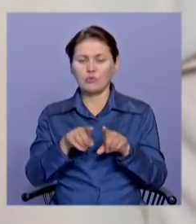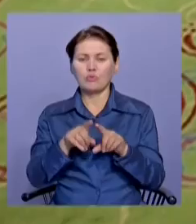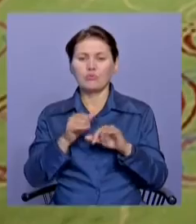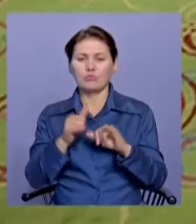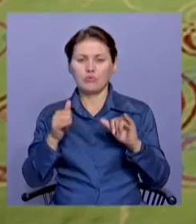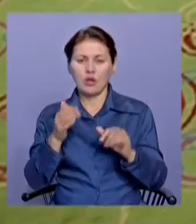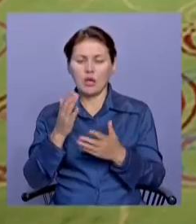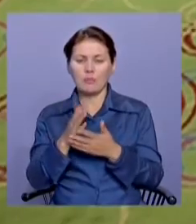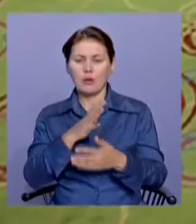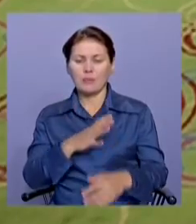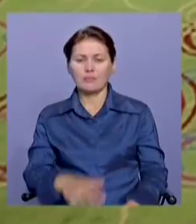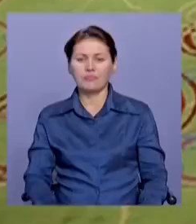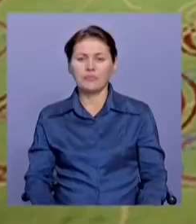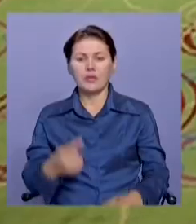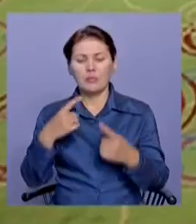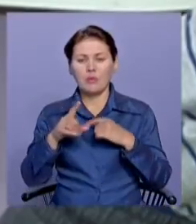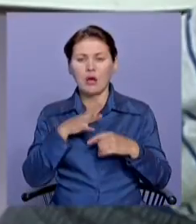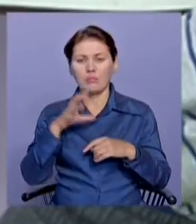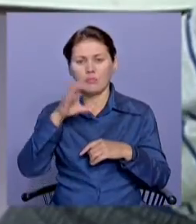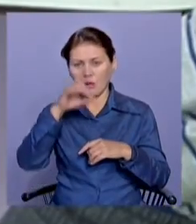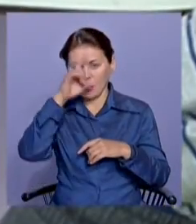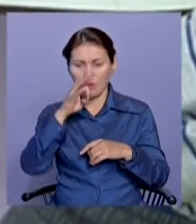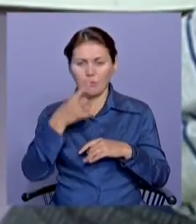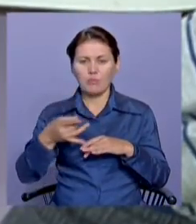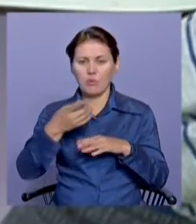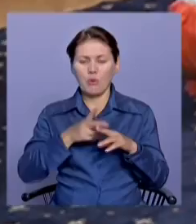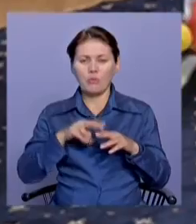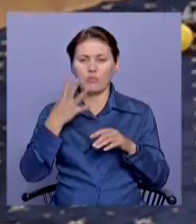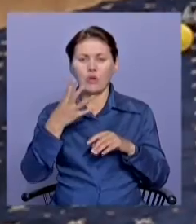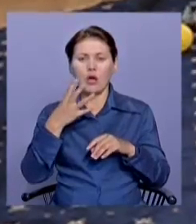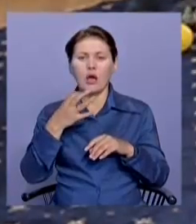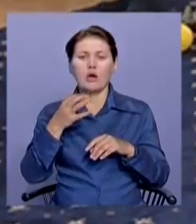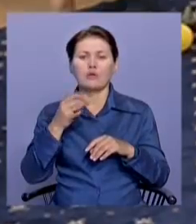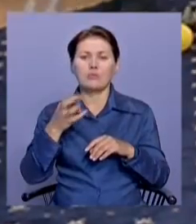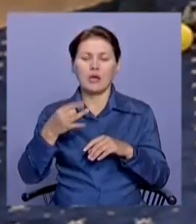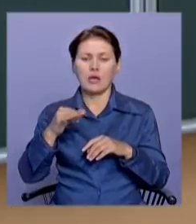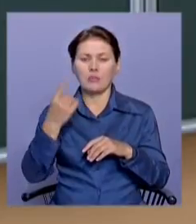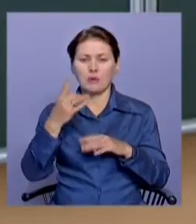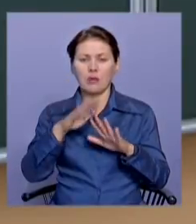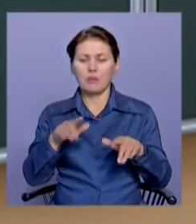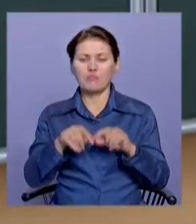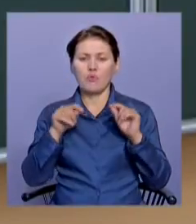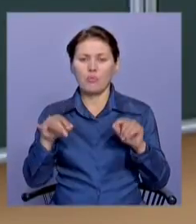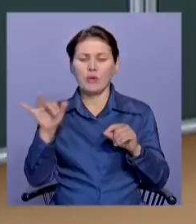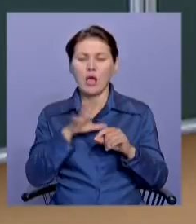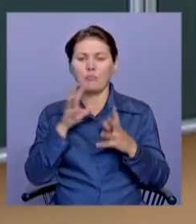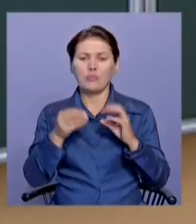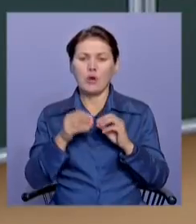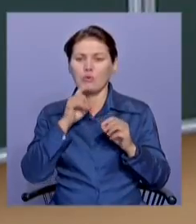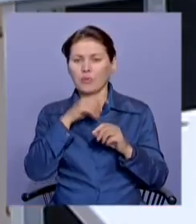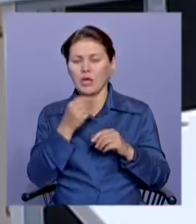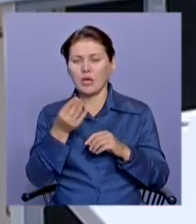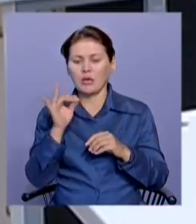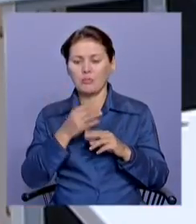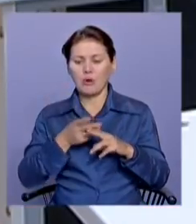өсті. Одан бөлек, қыркүйек айында Алатау ауданында 4, ал Наурызбай ауданында 1 балабақша ашылмақ. Жалпы үнемделген